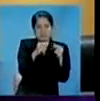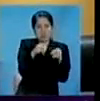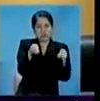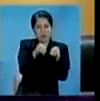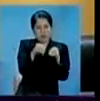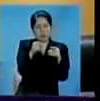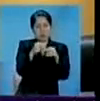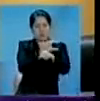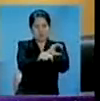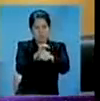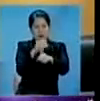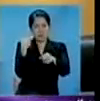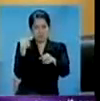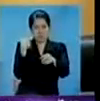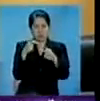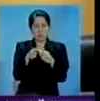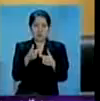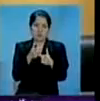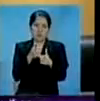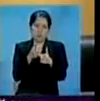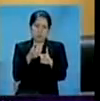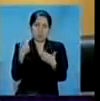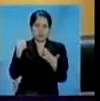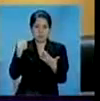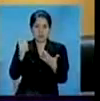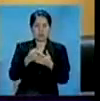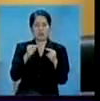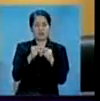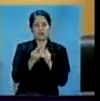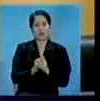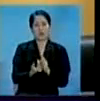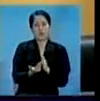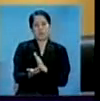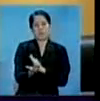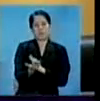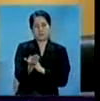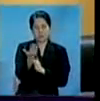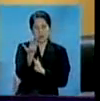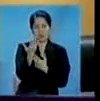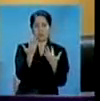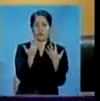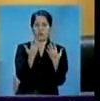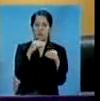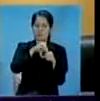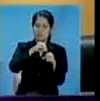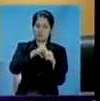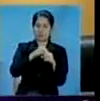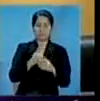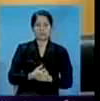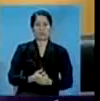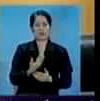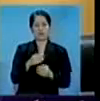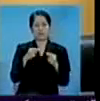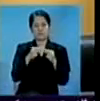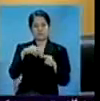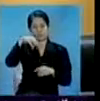ถไฟฟ้า BTS ก็ต้องถอยไปอยู่ที่นั่นจนกระทั่งรุ่งเช้าหน่วยบรรเทา